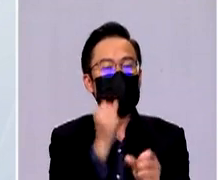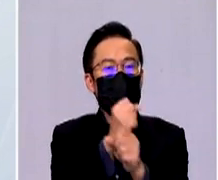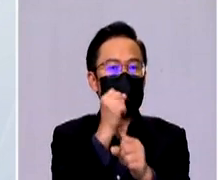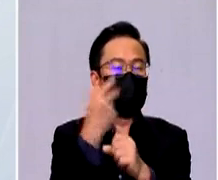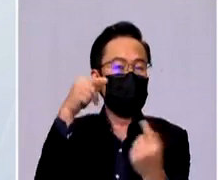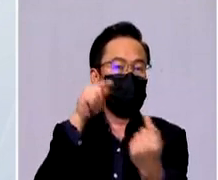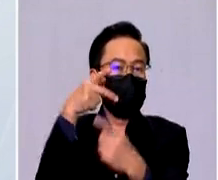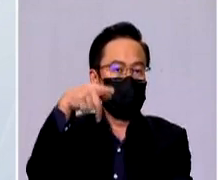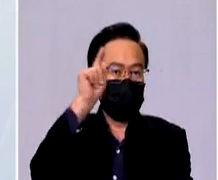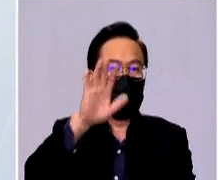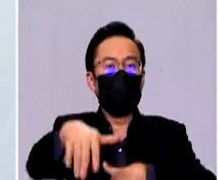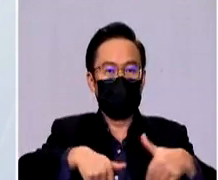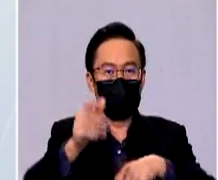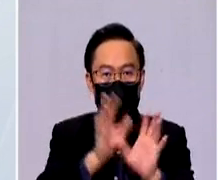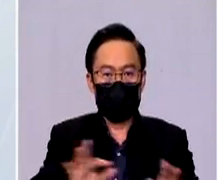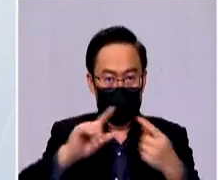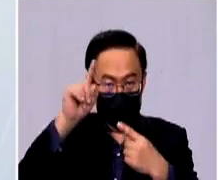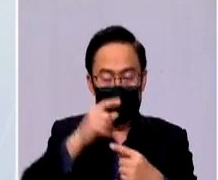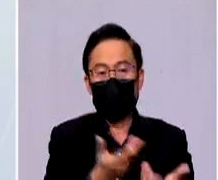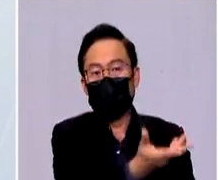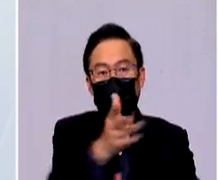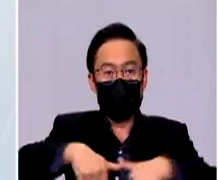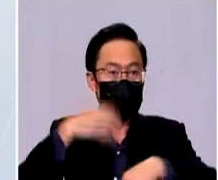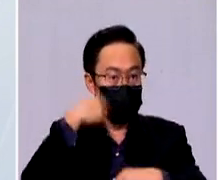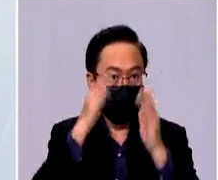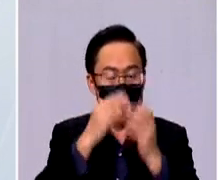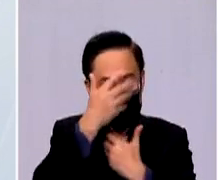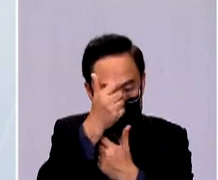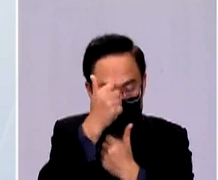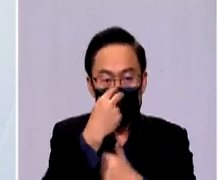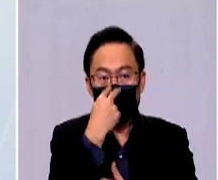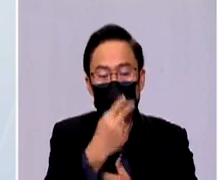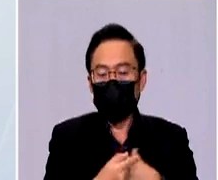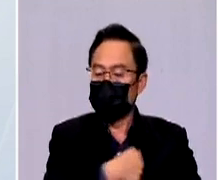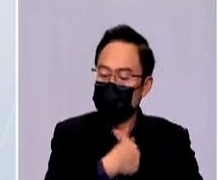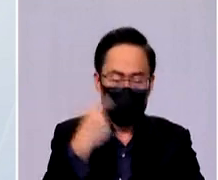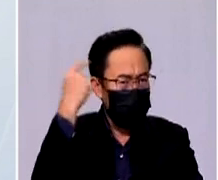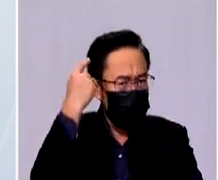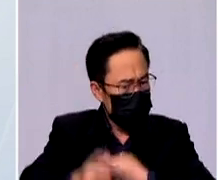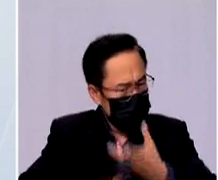กิดประโยชน์ต่อส่วนรวมเป็นสำคัญค่ะจึงขอเชิญชวนประชาชนร่วมติดตามและแสดงความคิดเห็น